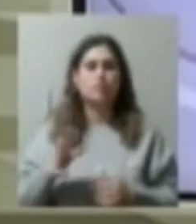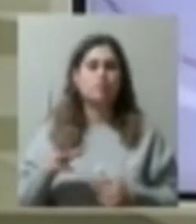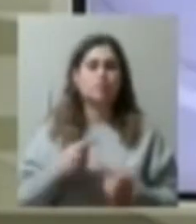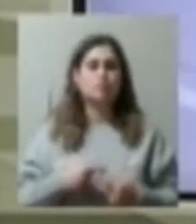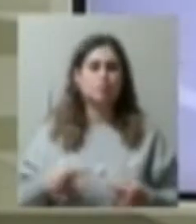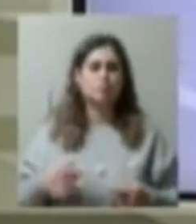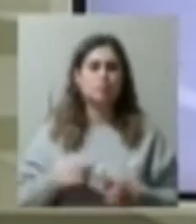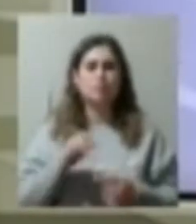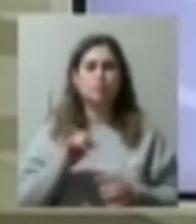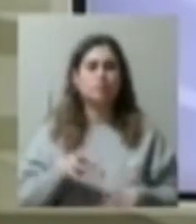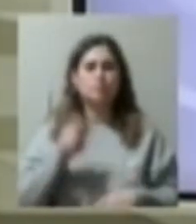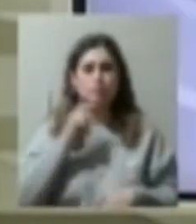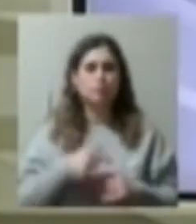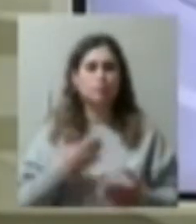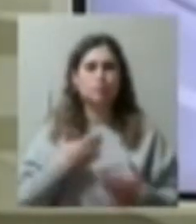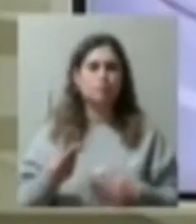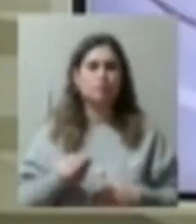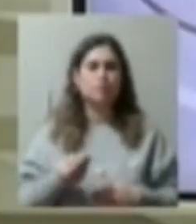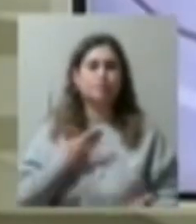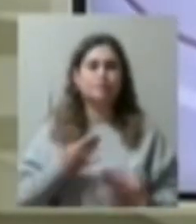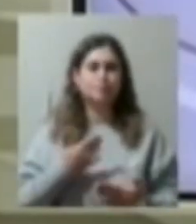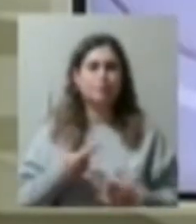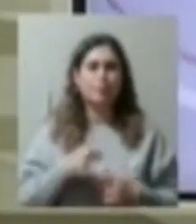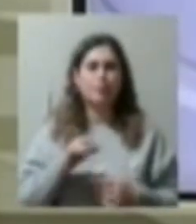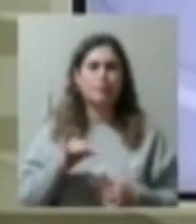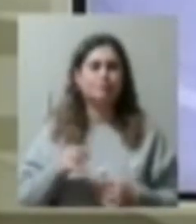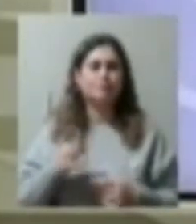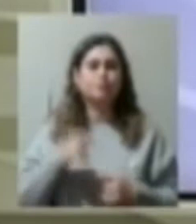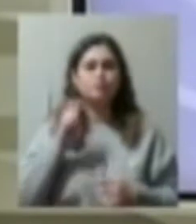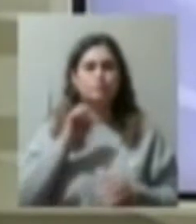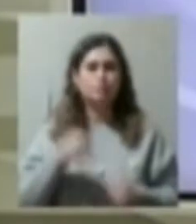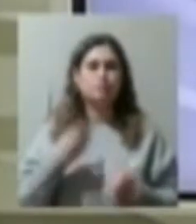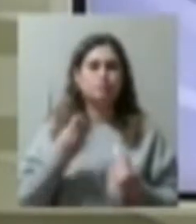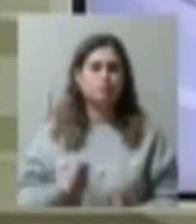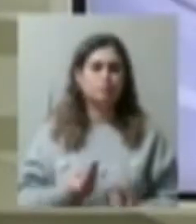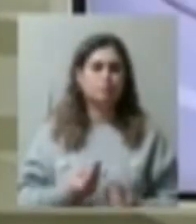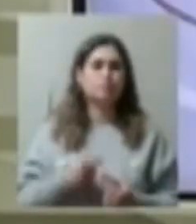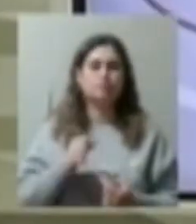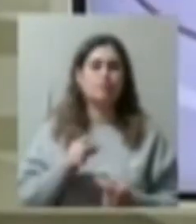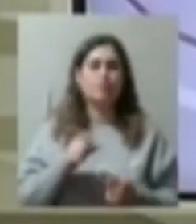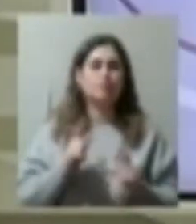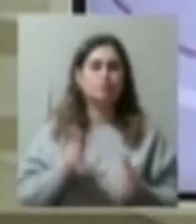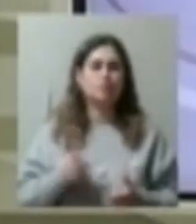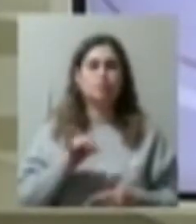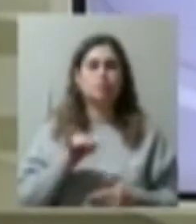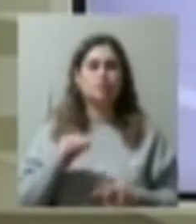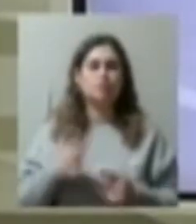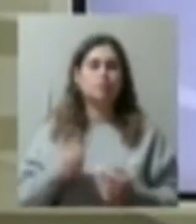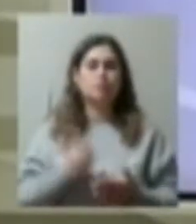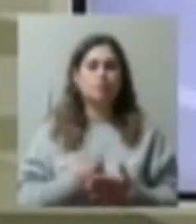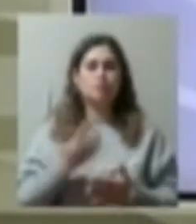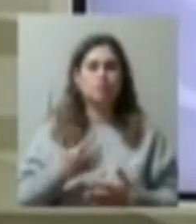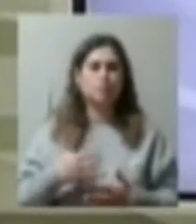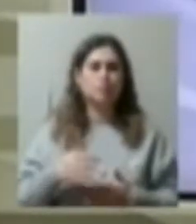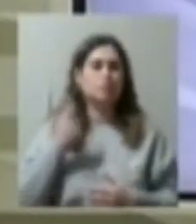по закону України, що стосується земельних відносин. Оренду в Україні можуть надавати за згодою сторін до 50